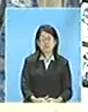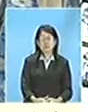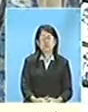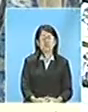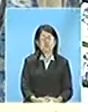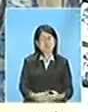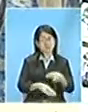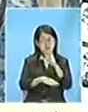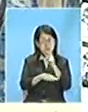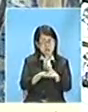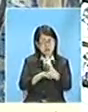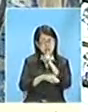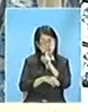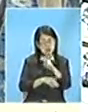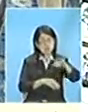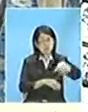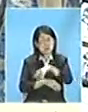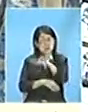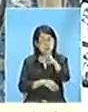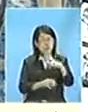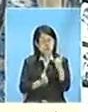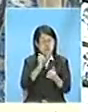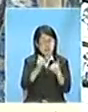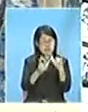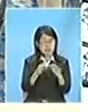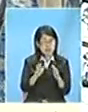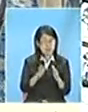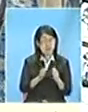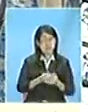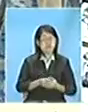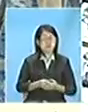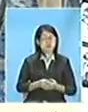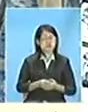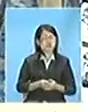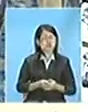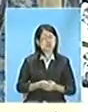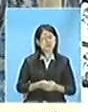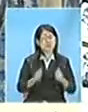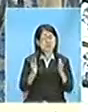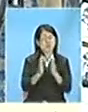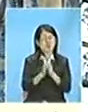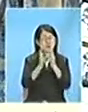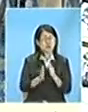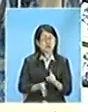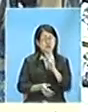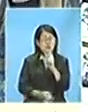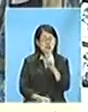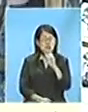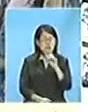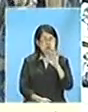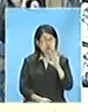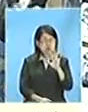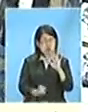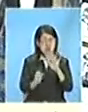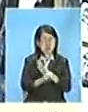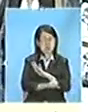สมาชิกที่อยู่ในห้องประชุมขณะนี้105ท่านค่ะครบองค์ประชุมค่ะ